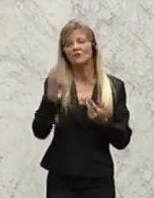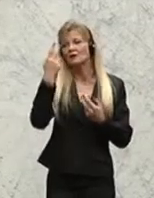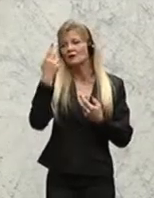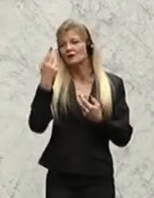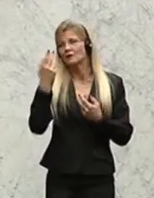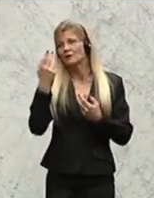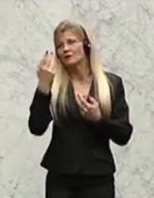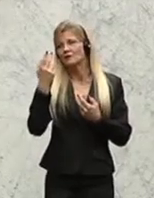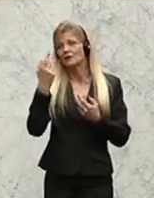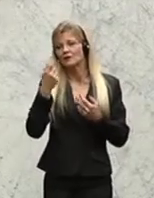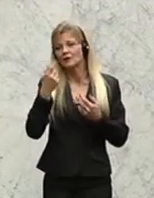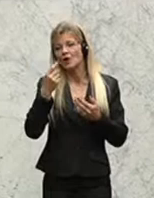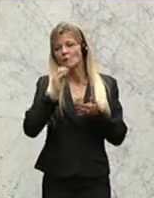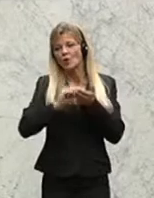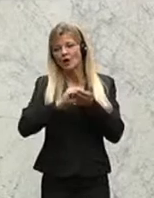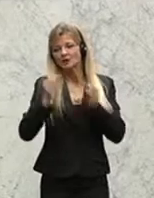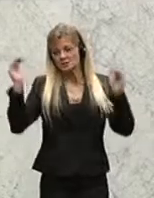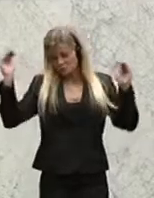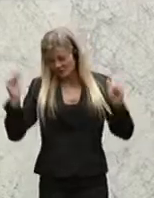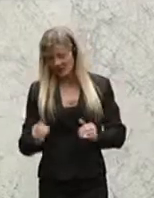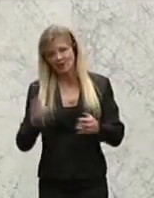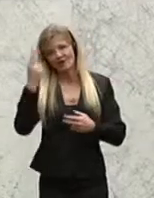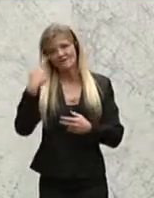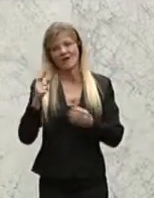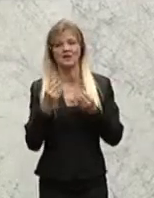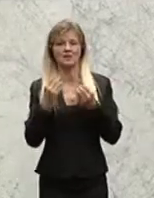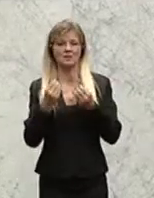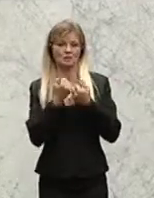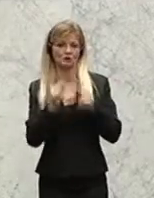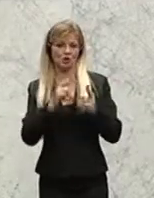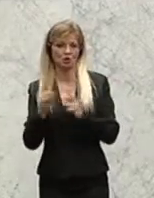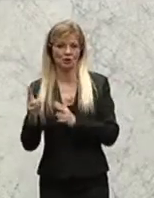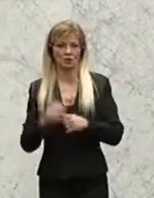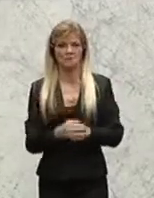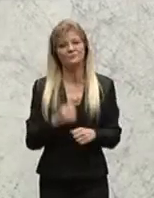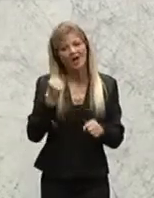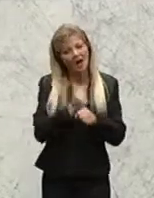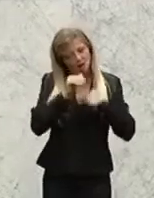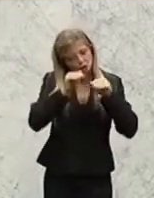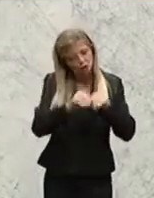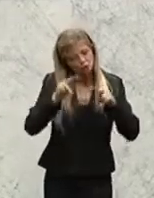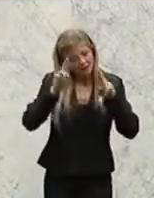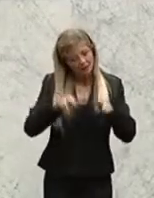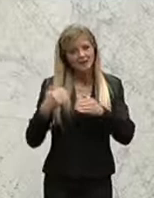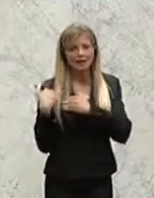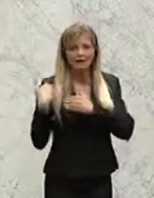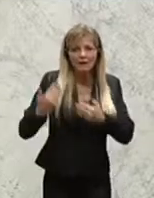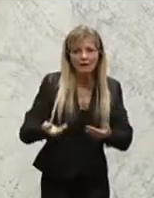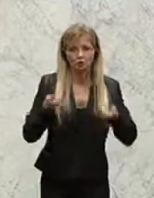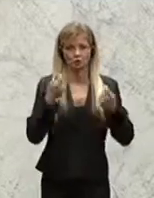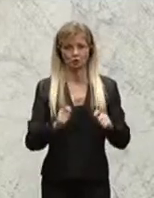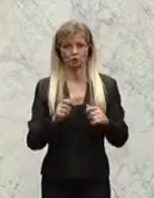Genehmigungsfreistellungen entbürokratisiert, wir haben Entlastungen im Arbeitsschutzrecht beschlossen, Lohn-